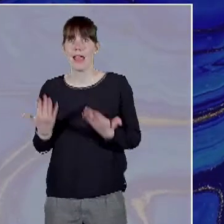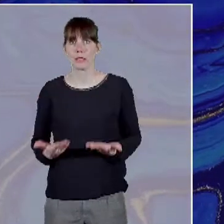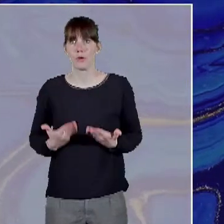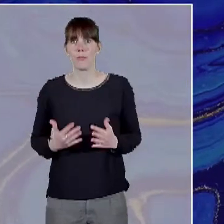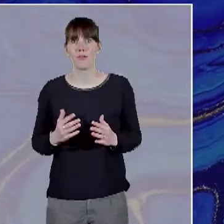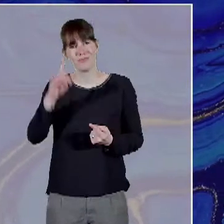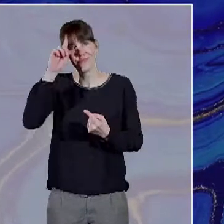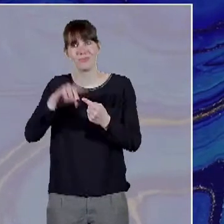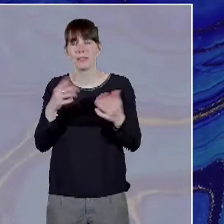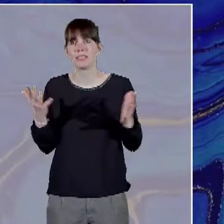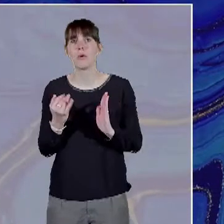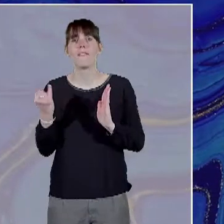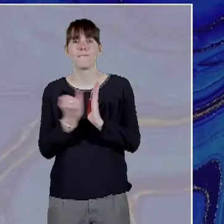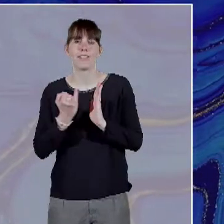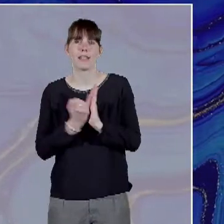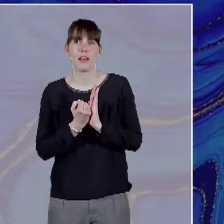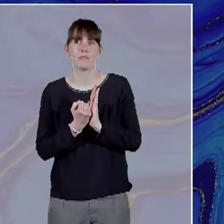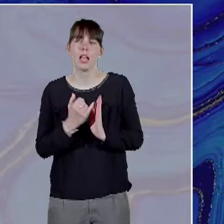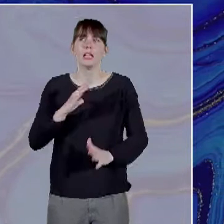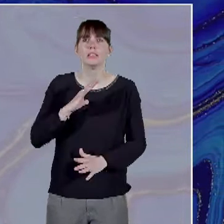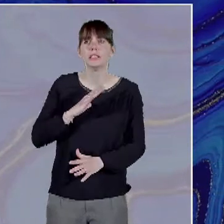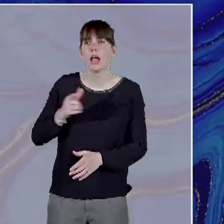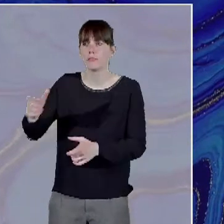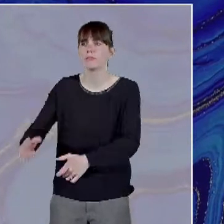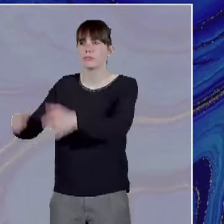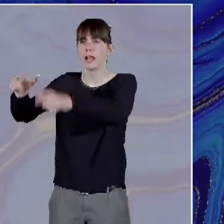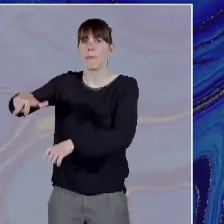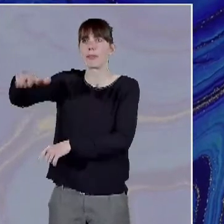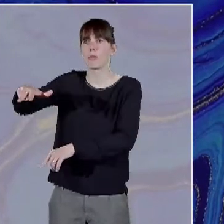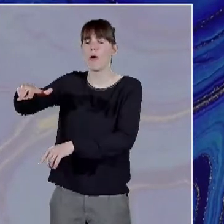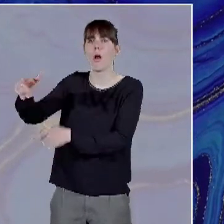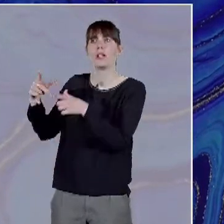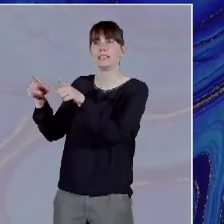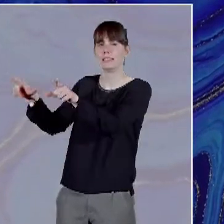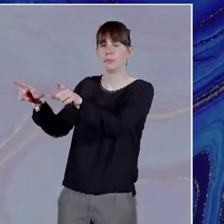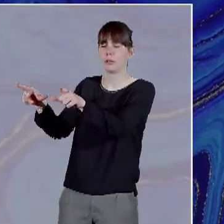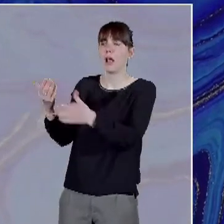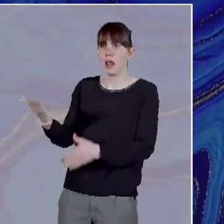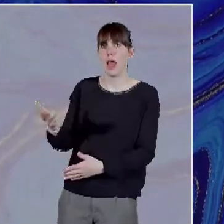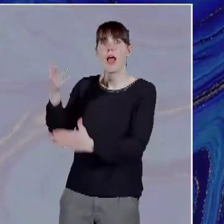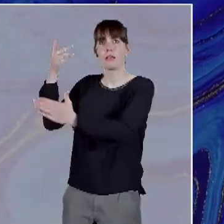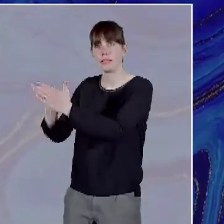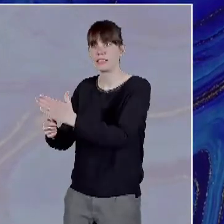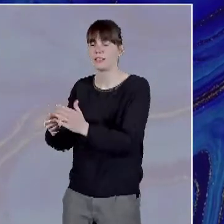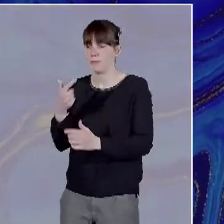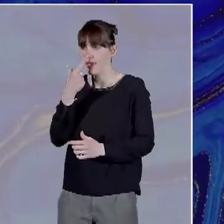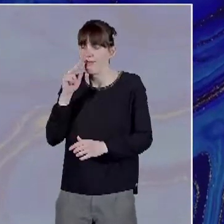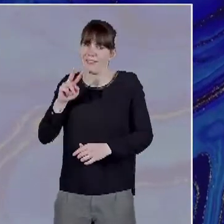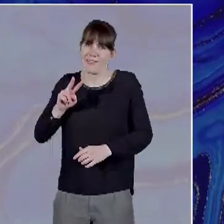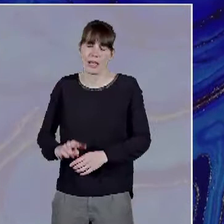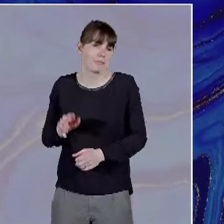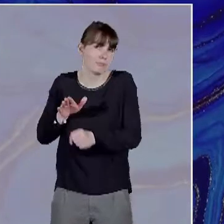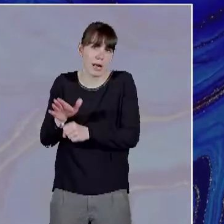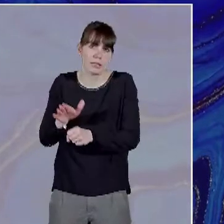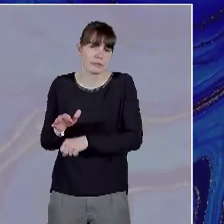à part une petite portion de la taxe sur les logements vacants qui finance l'ANA, mais c'est une mini-fiscalité dédiée. Le sujet, moi, je pense, si on en